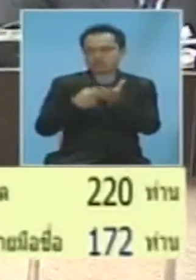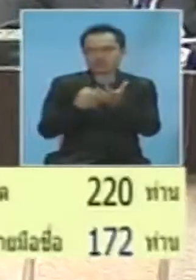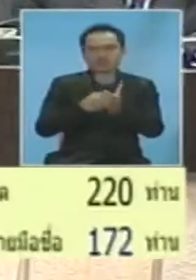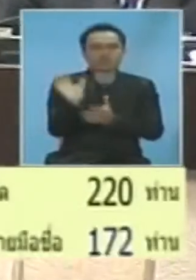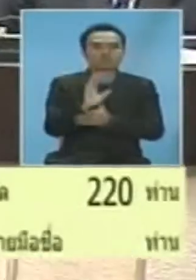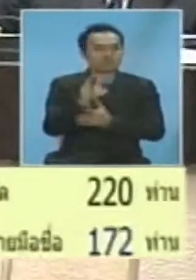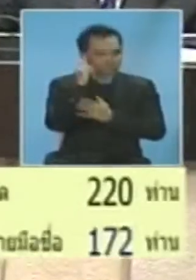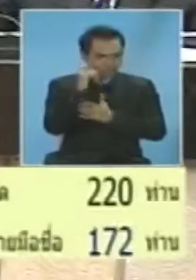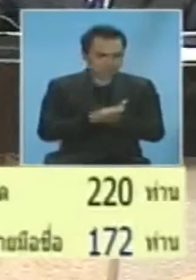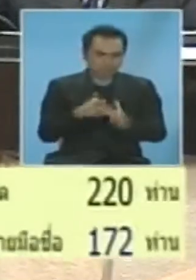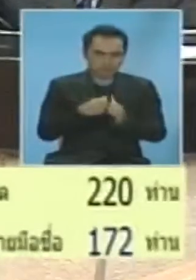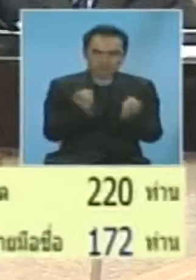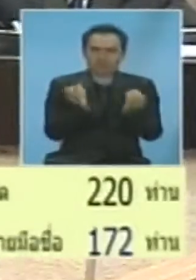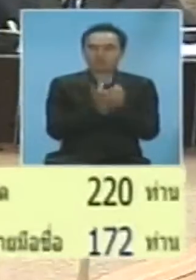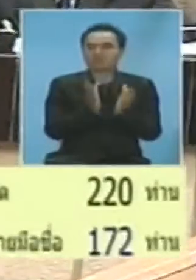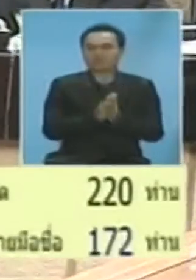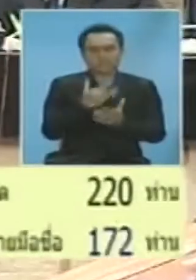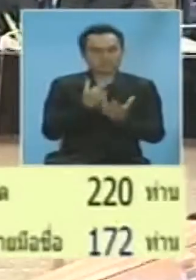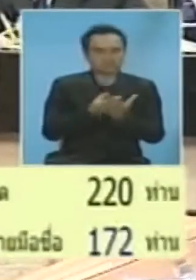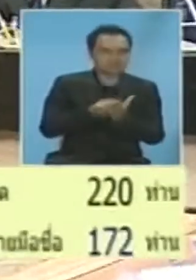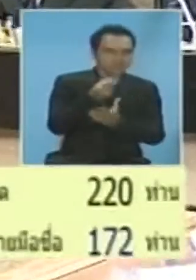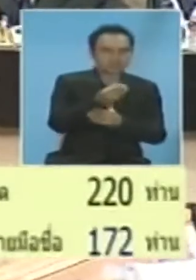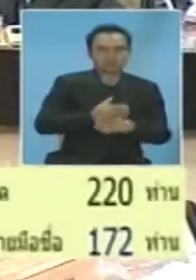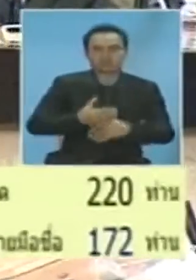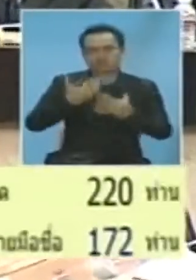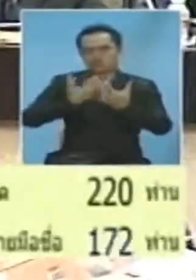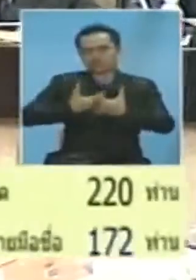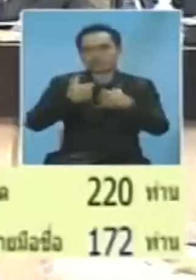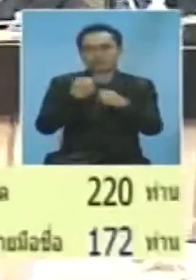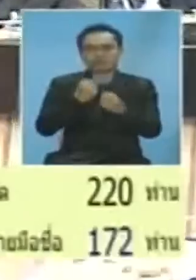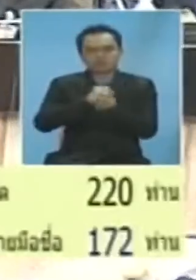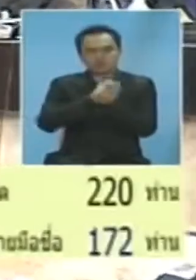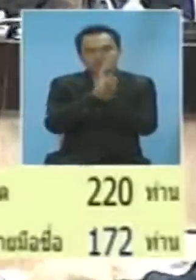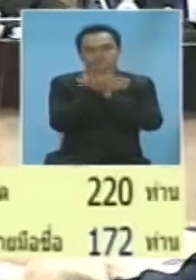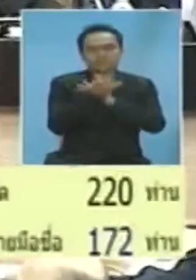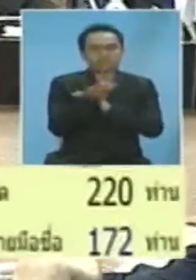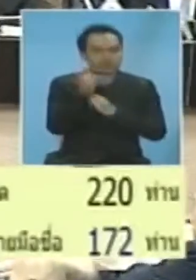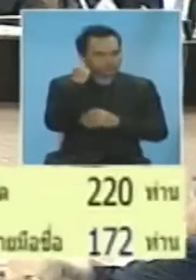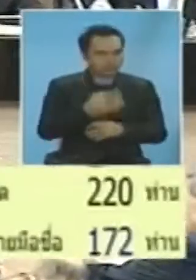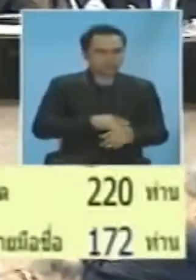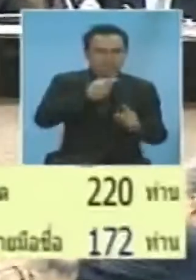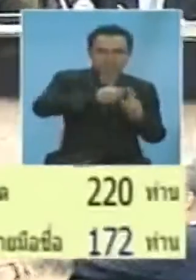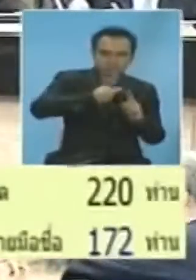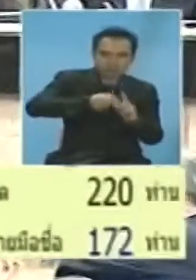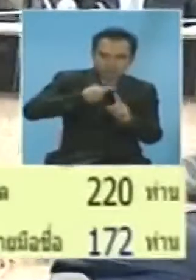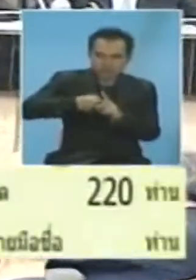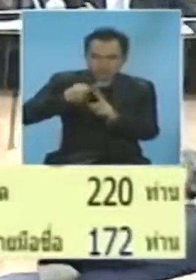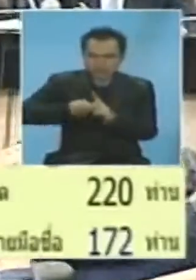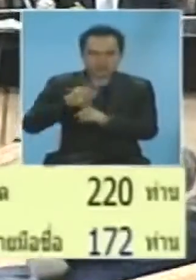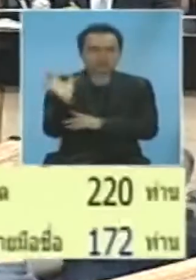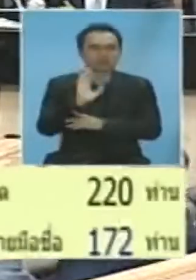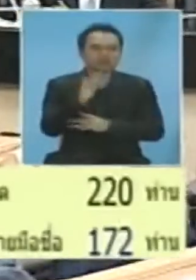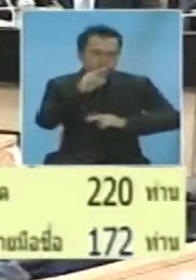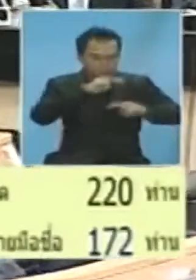การแทรกแซงตลาดข้าวไม่ต้องจ้างโรงสีแปรสภาพข้าวไม่ต้องเช่าโกดังไม่ต้องเสียค่าดูแลรักษาข้